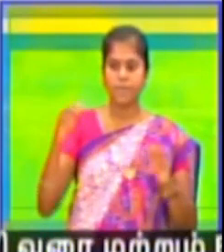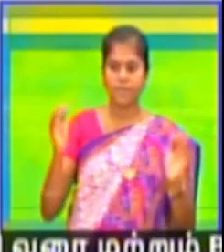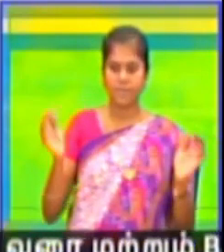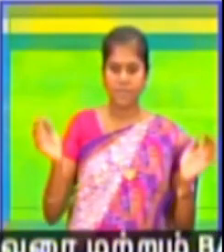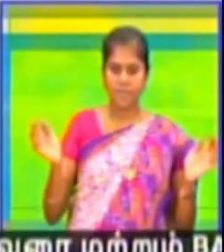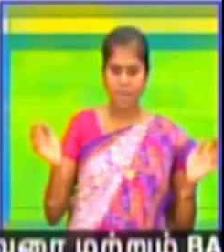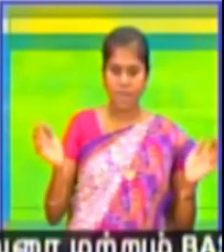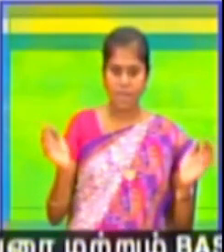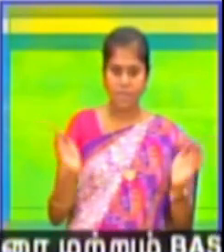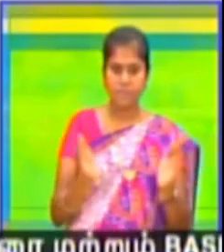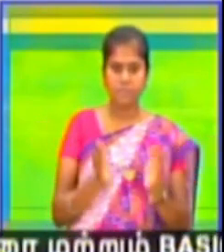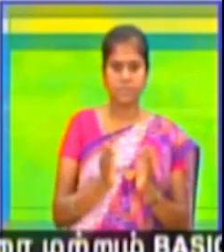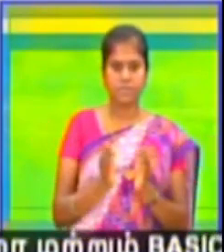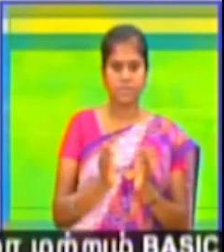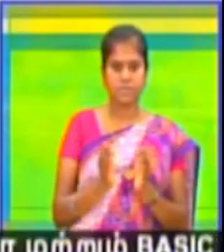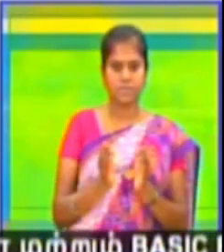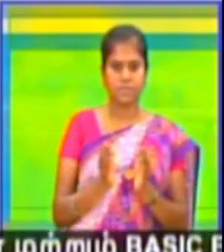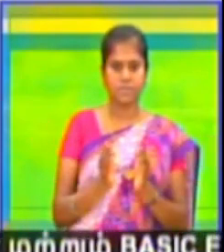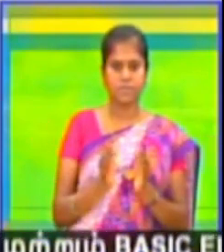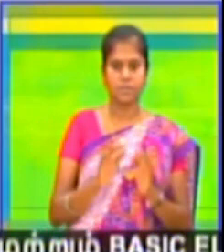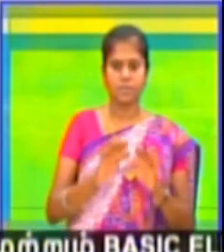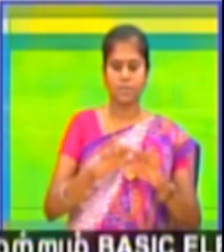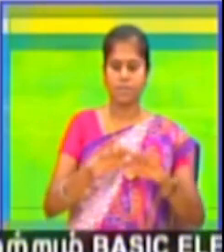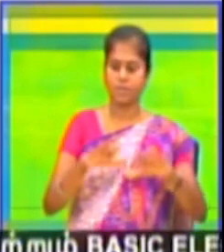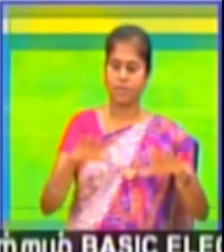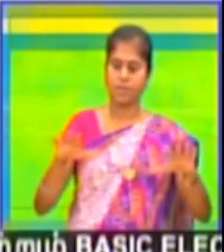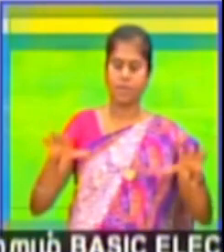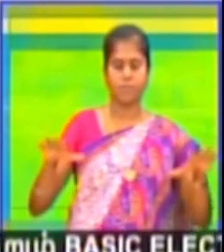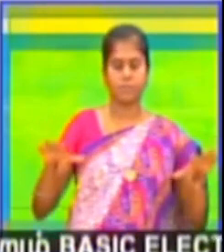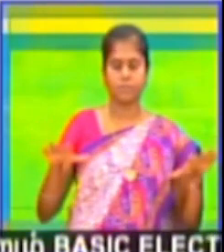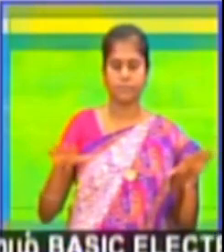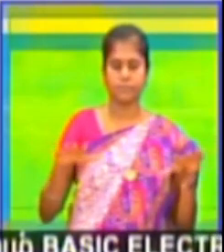தான் அப்பலேஷியன் உயர்நிலம்.